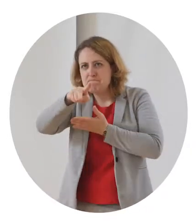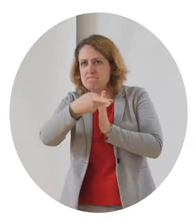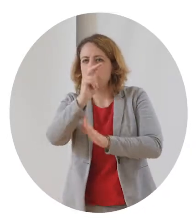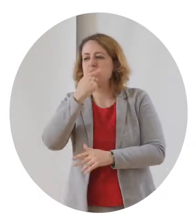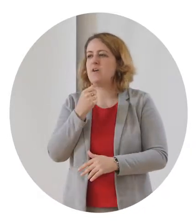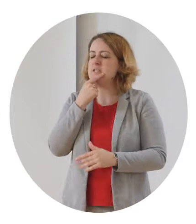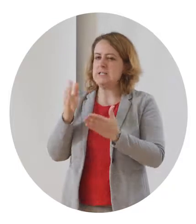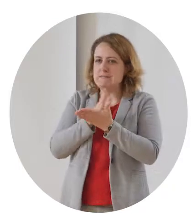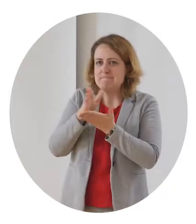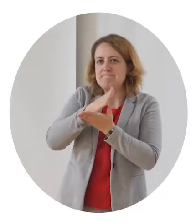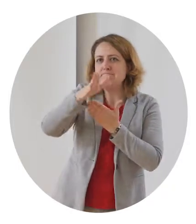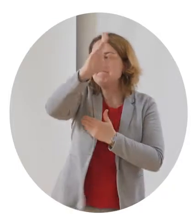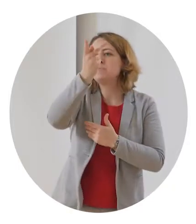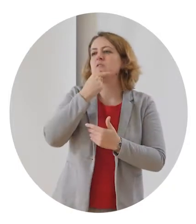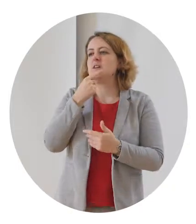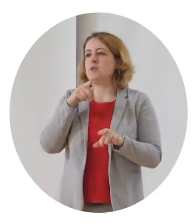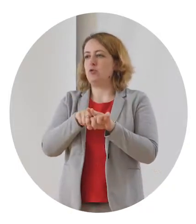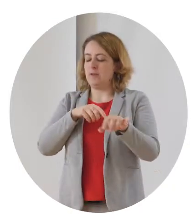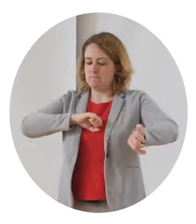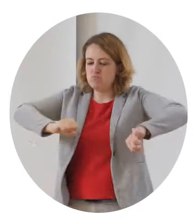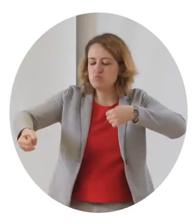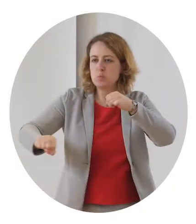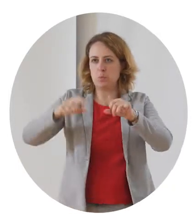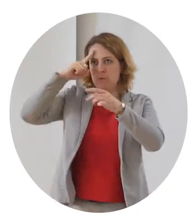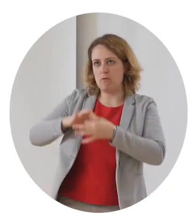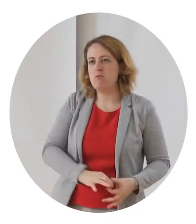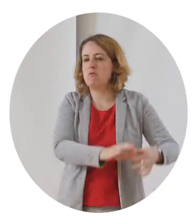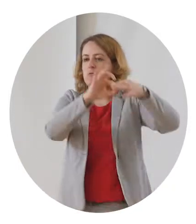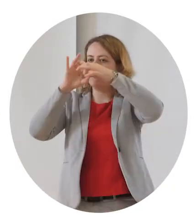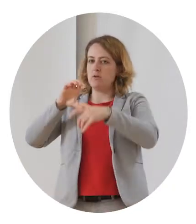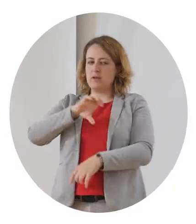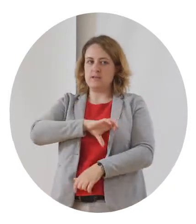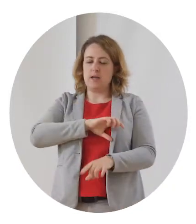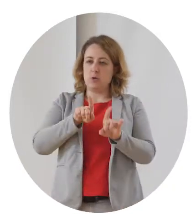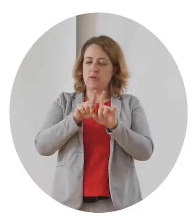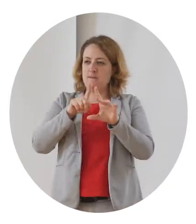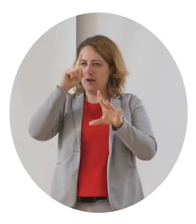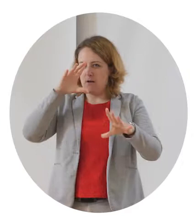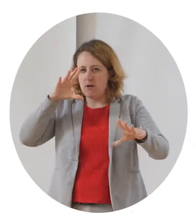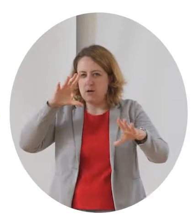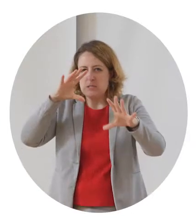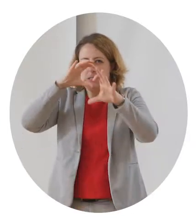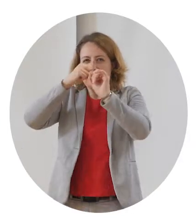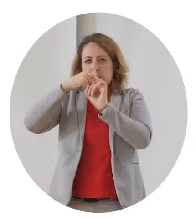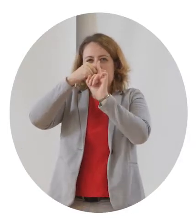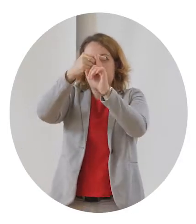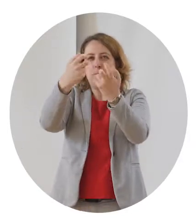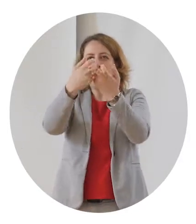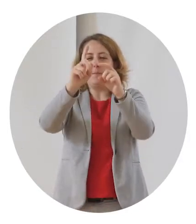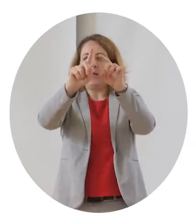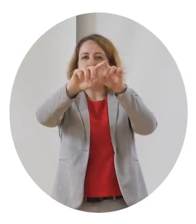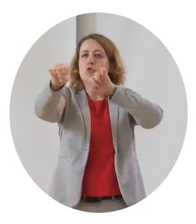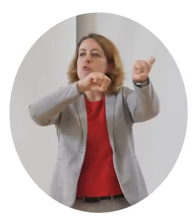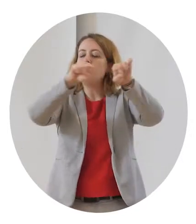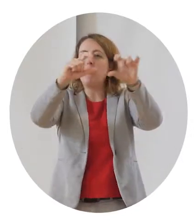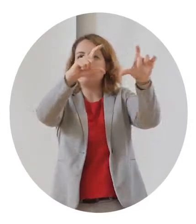déplacements, les aider à coordonner leurs gestes, à ajuster leurs mouvements, aider la vision focale à suivre une cible